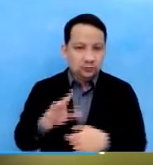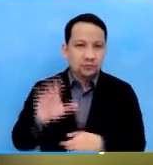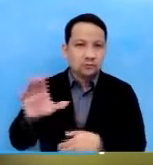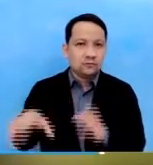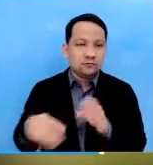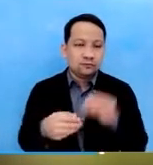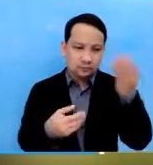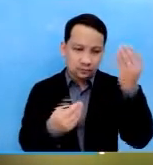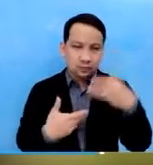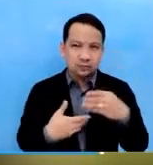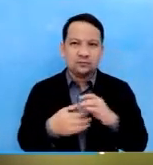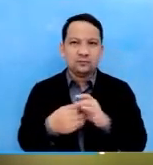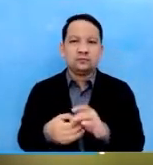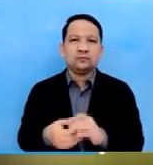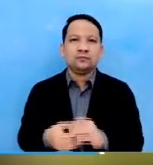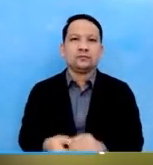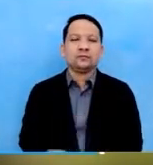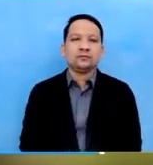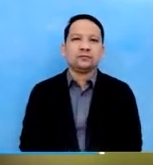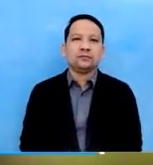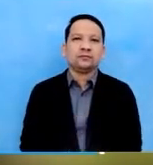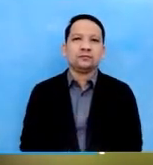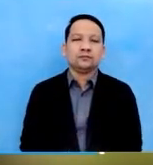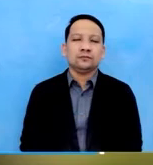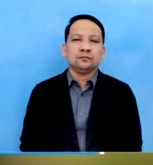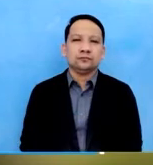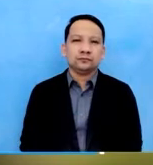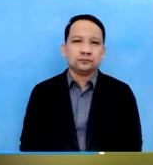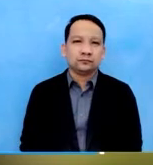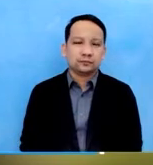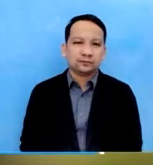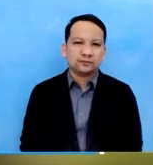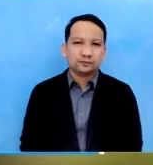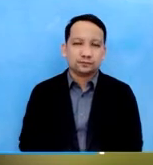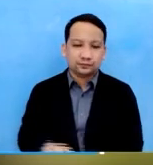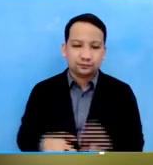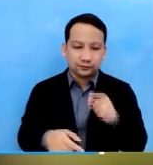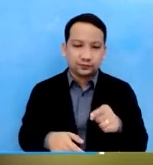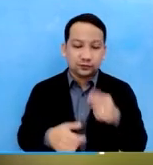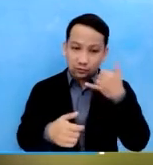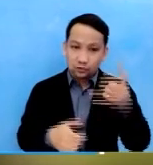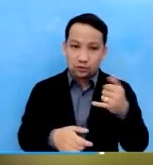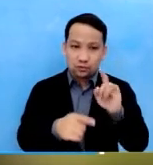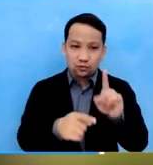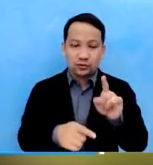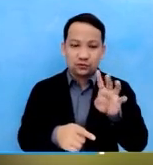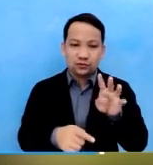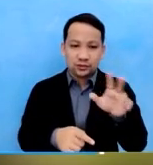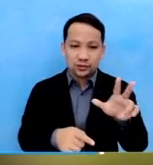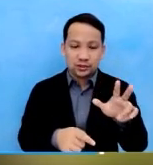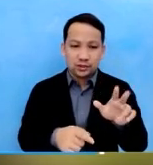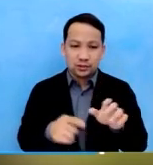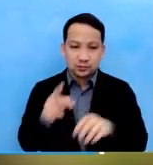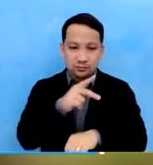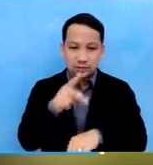call the line in 143 for emergencies.